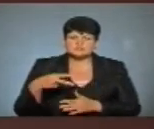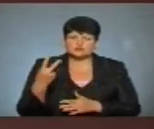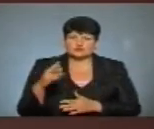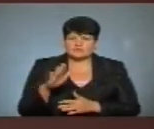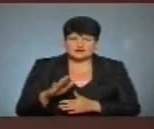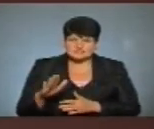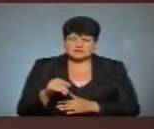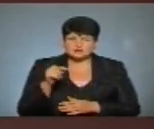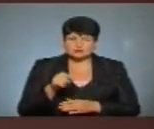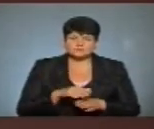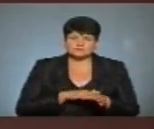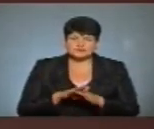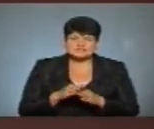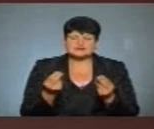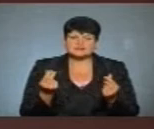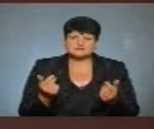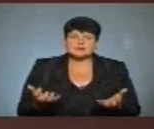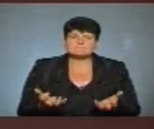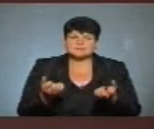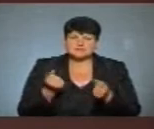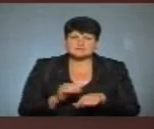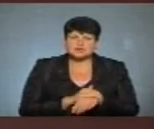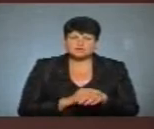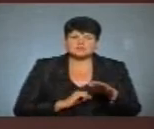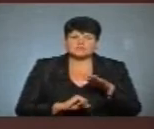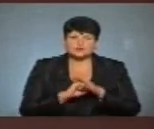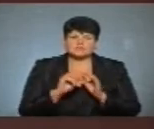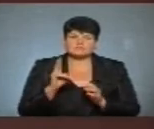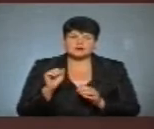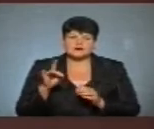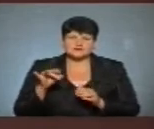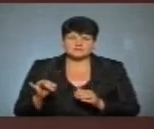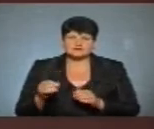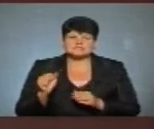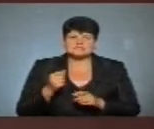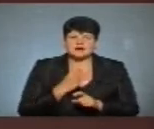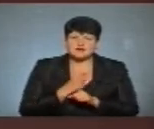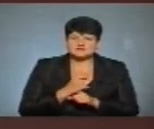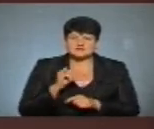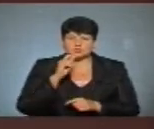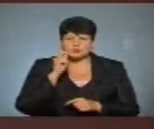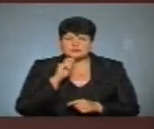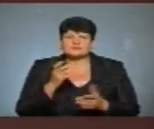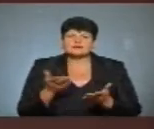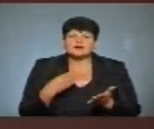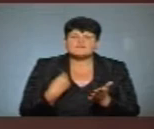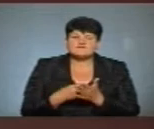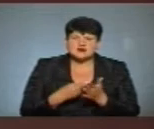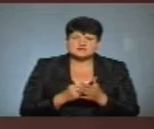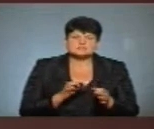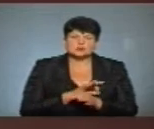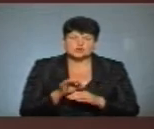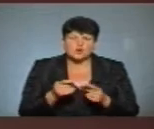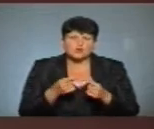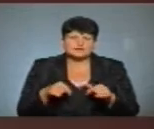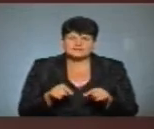вересня. Його реалізували за фінансової підтримки благодійних фондів Карітасу Австрії та України. Яка вартість проєкту,